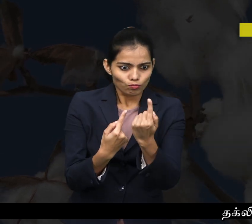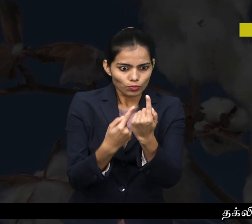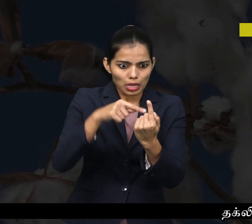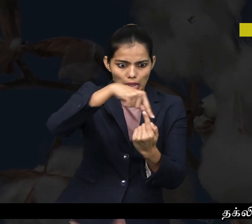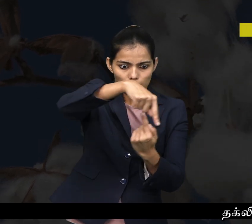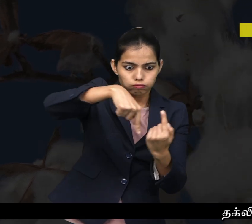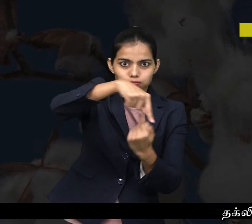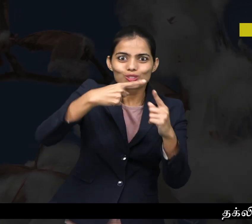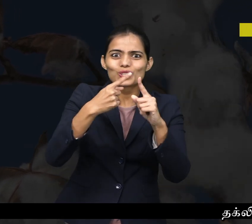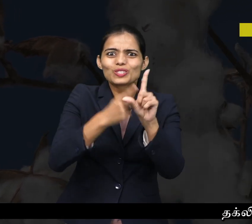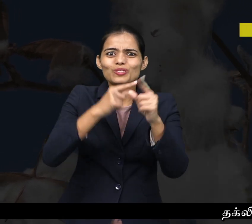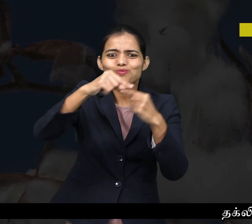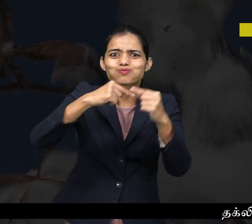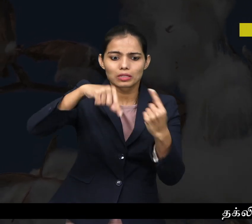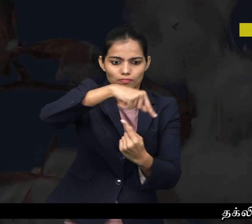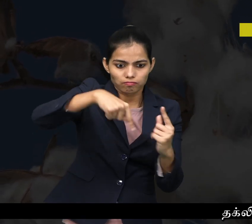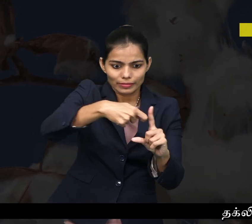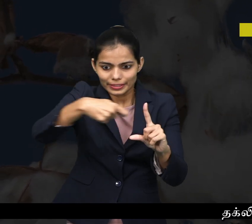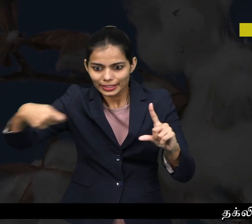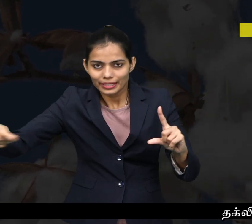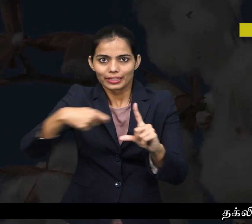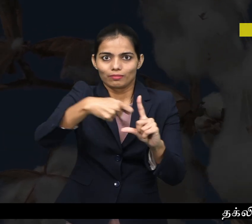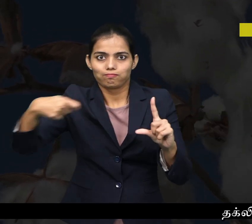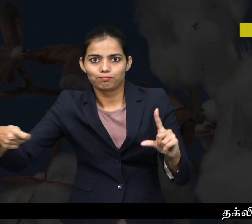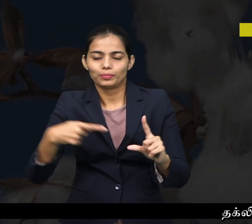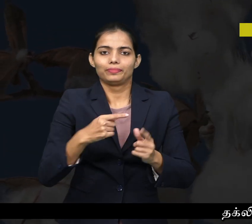தக்லி அல்லது நூற்பு கதிர்,